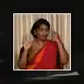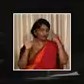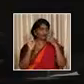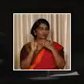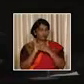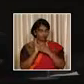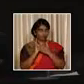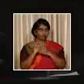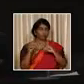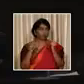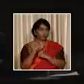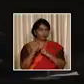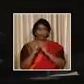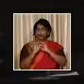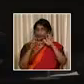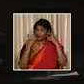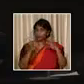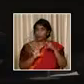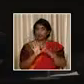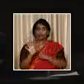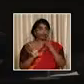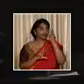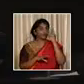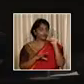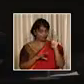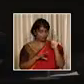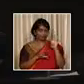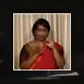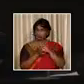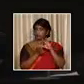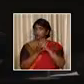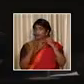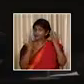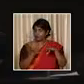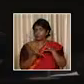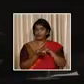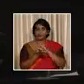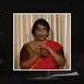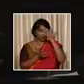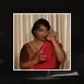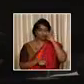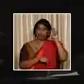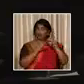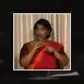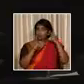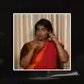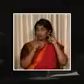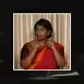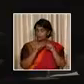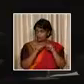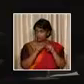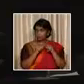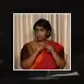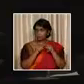14வது ஆண்டுக்குள் இந்த தமிழ் மக்கள் மீதான முள்ளிவாய்க்காலில் நடந்த இனப்படுகொலையினுடைய மிகப்பெரிய